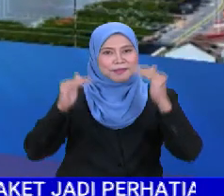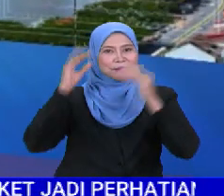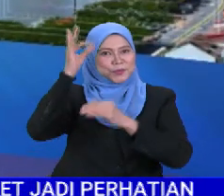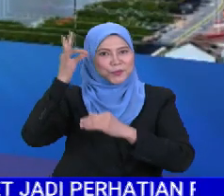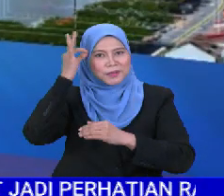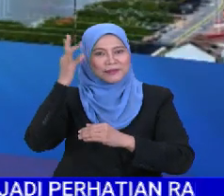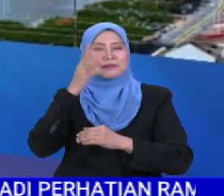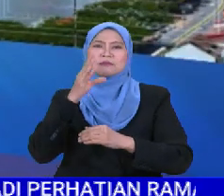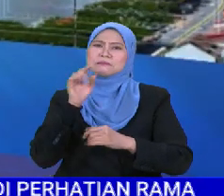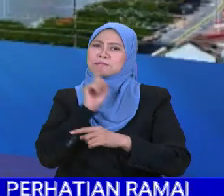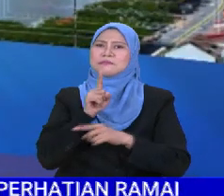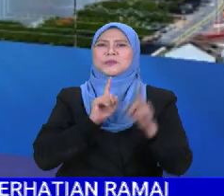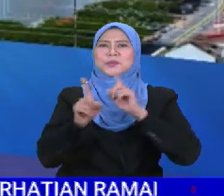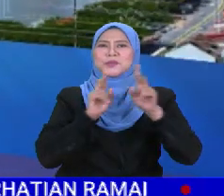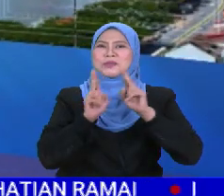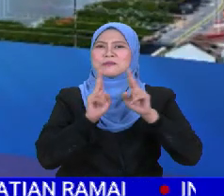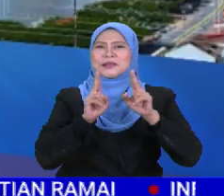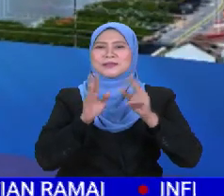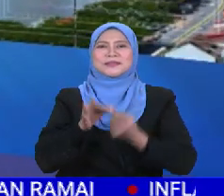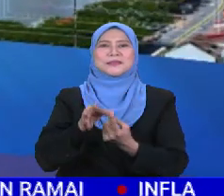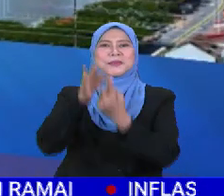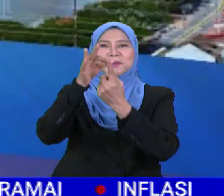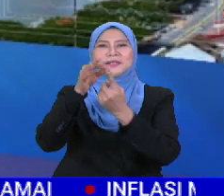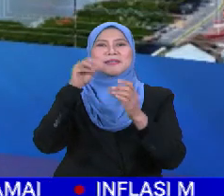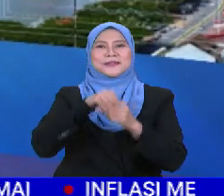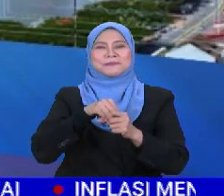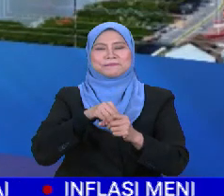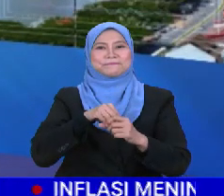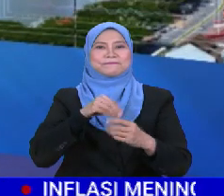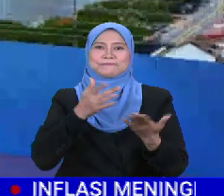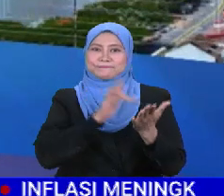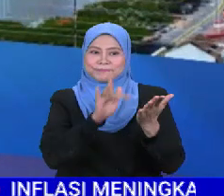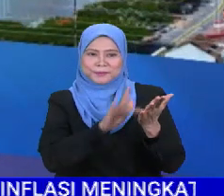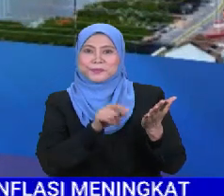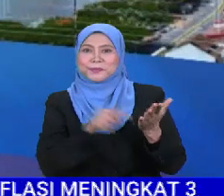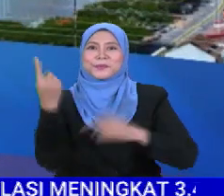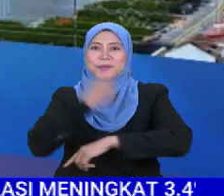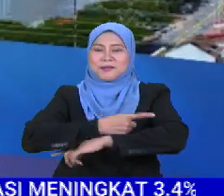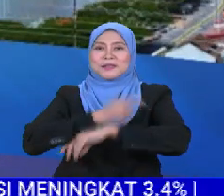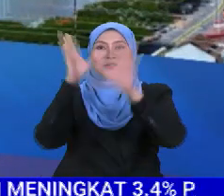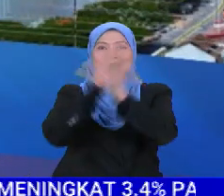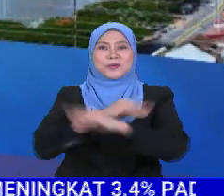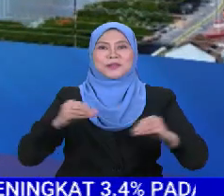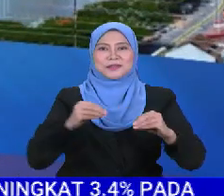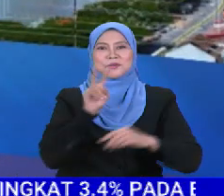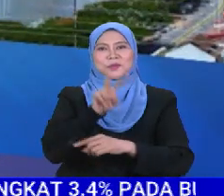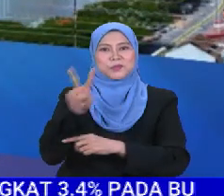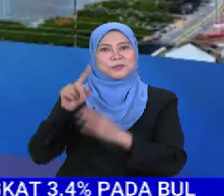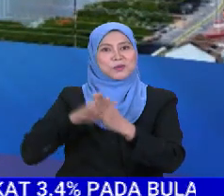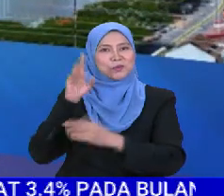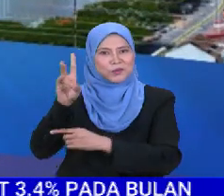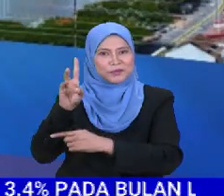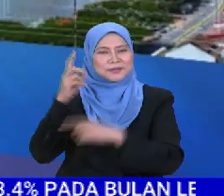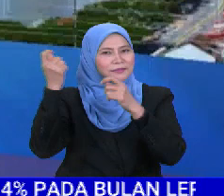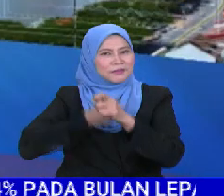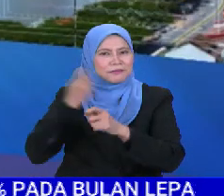dan negeri menitipkan ucapan istimewa di laman sosial rasmi bersempena Hari Sarawak yang disambut 22 Julai setiap